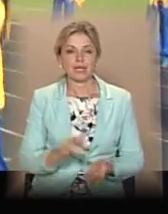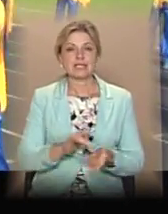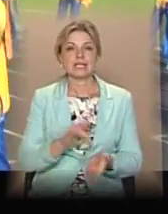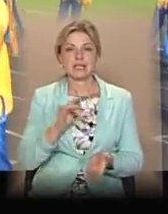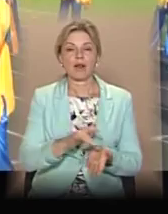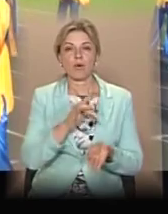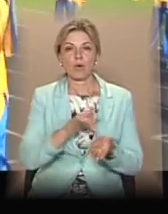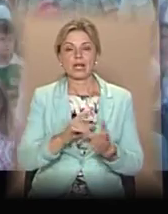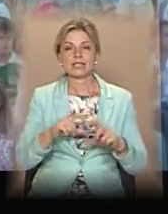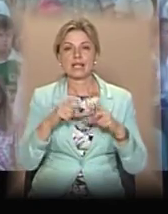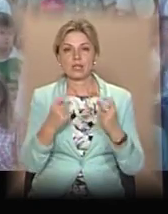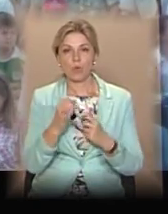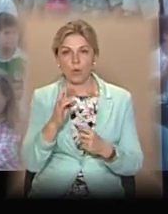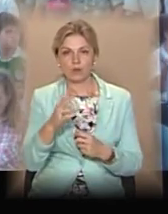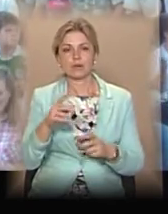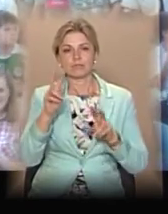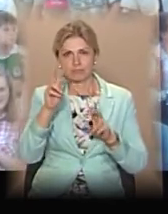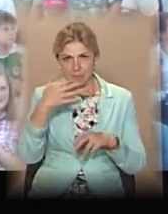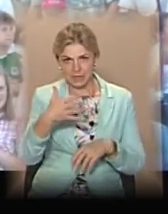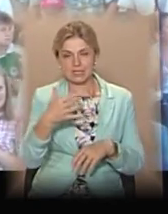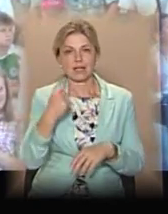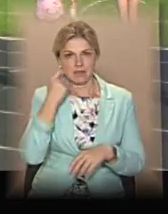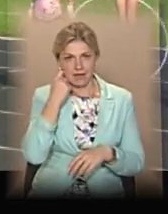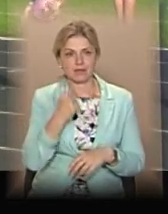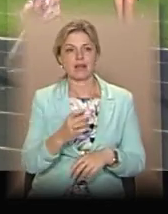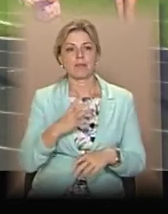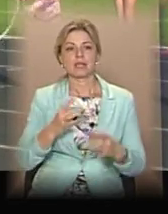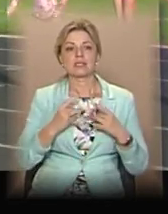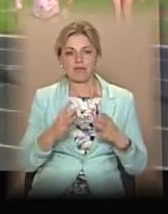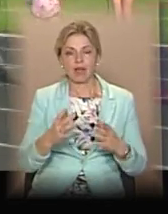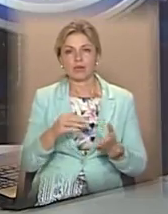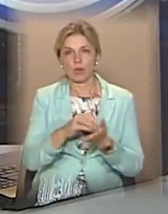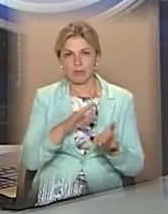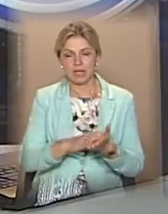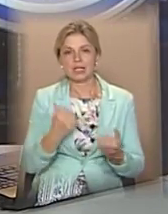Центральному міському стадіону 50 років. Свято відзначили спортивними змаганнями.